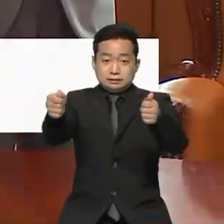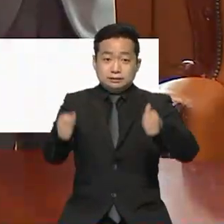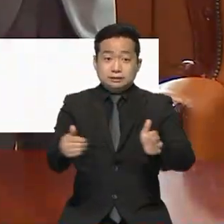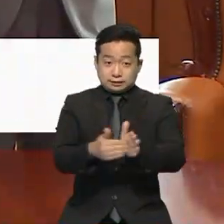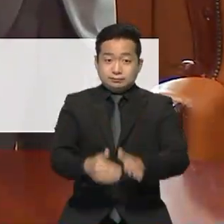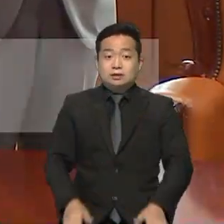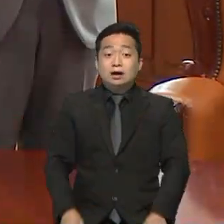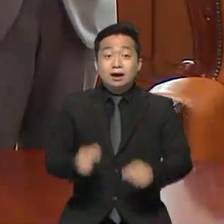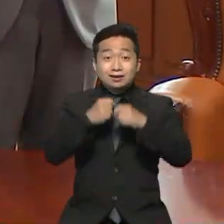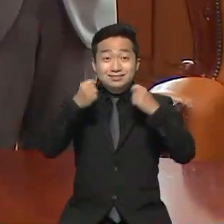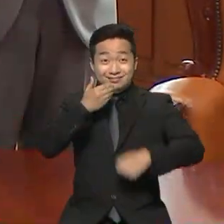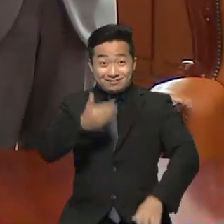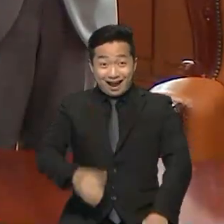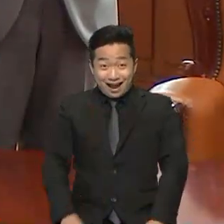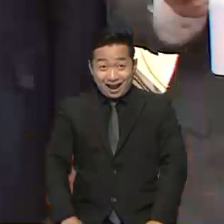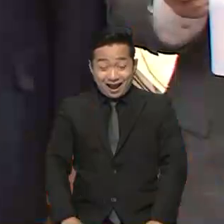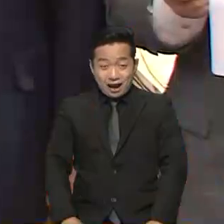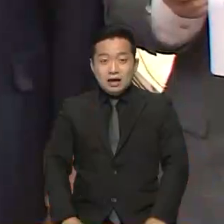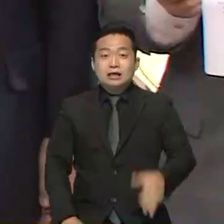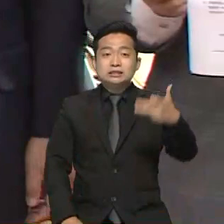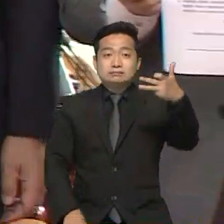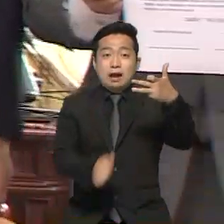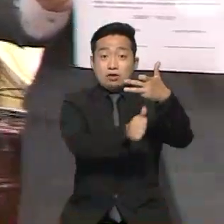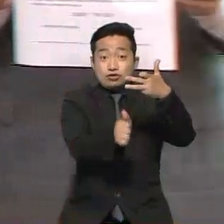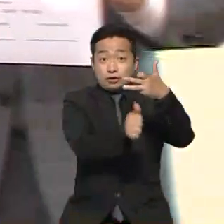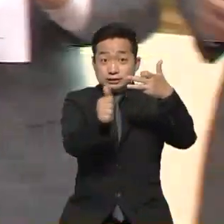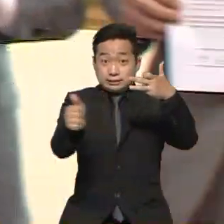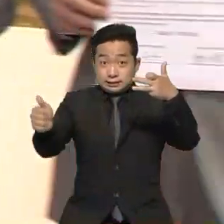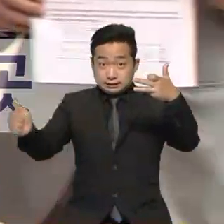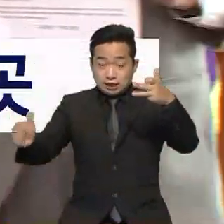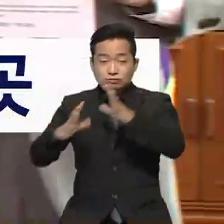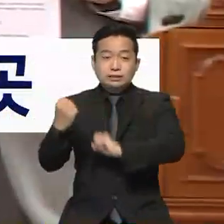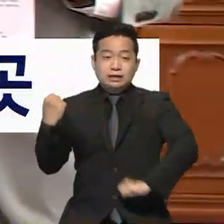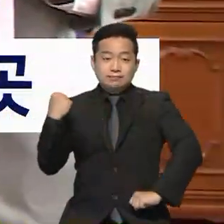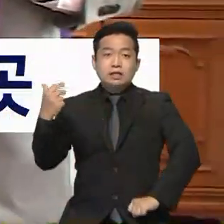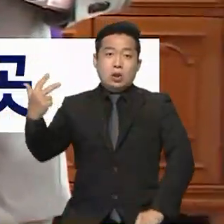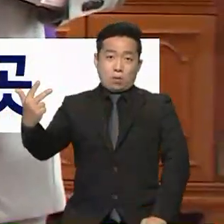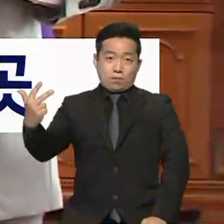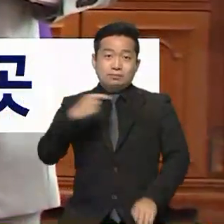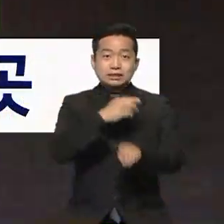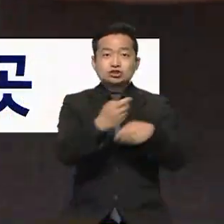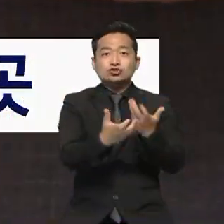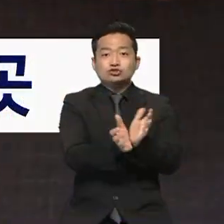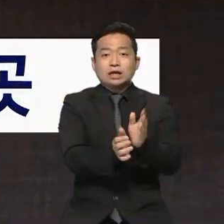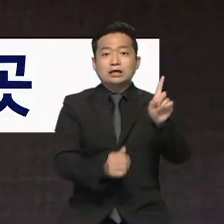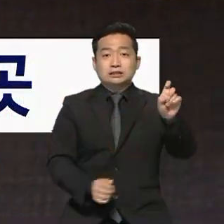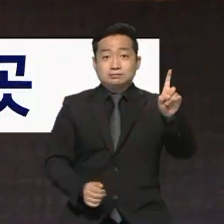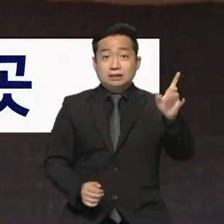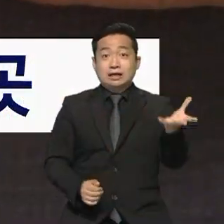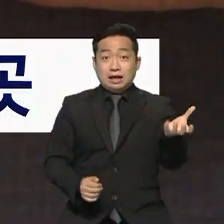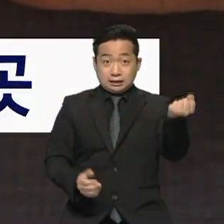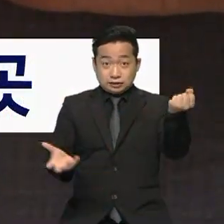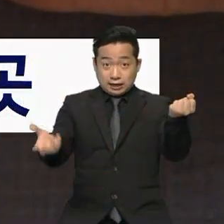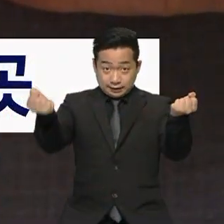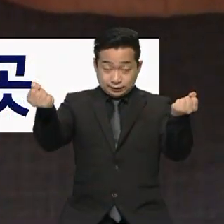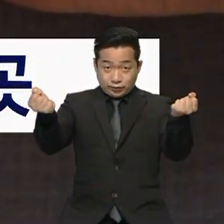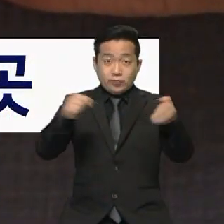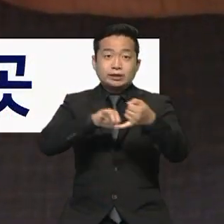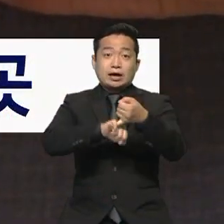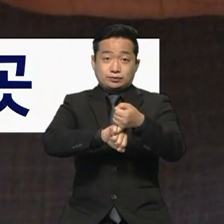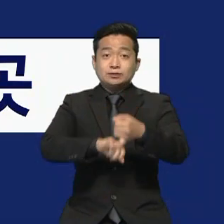웃어도 되나? 18개 상임위원장은 국민의힘이 7곳, 민주당이 11곳을 나눠 맡기로